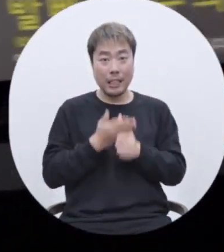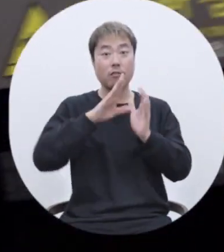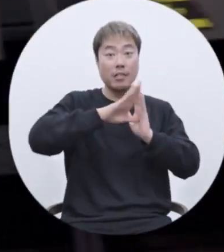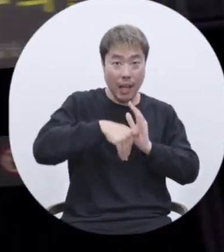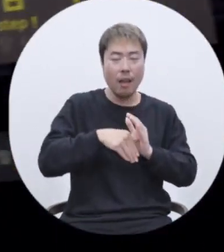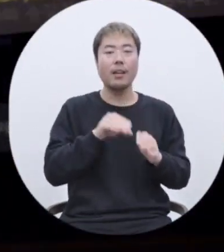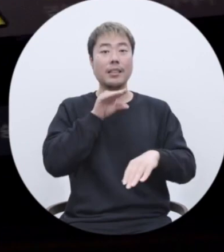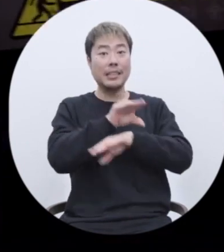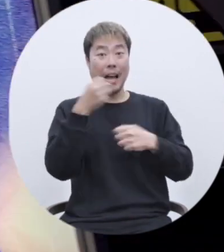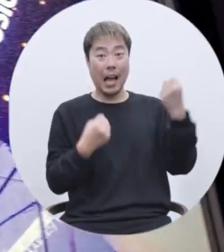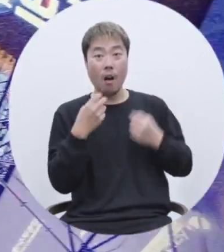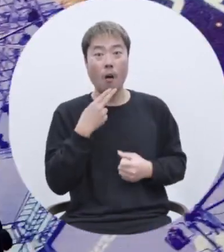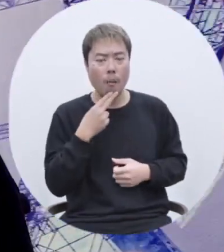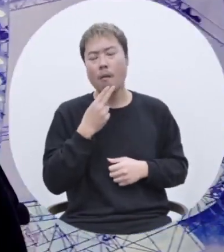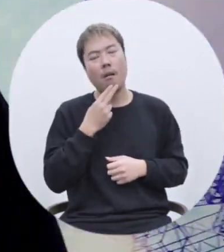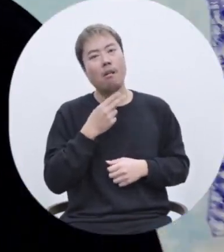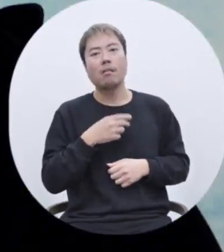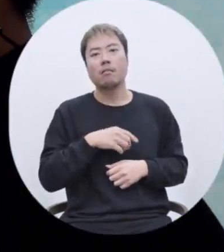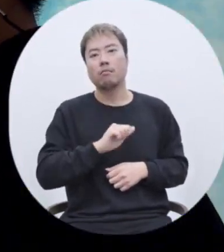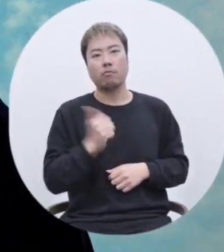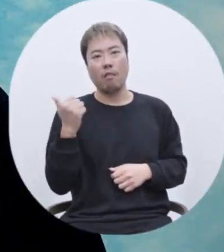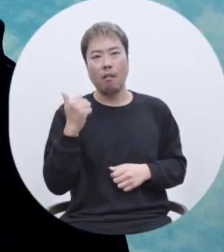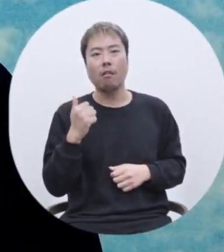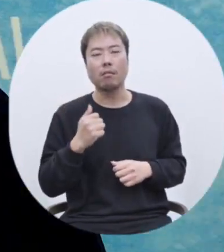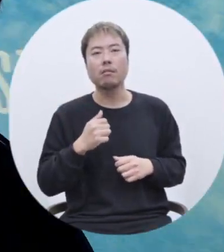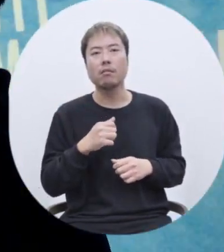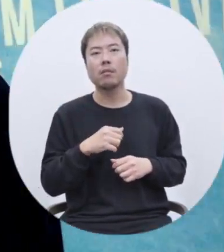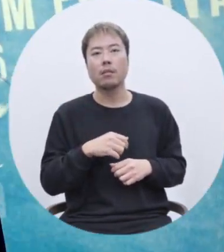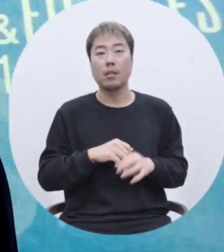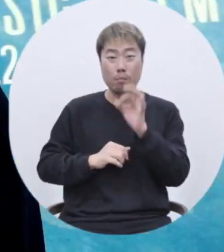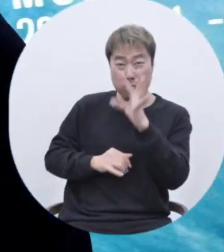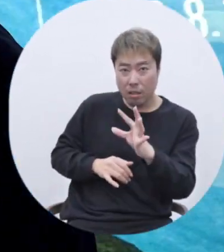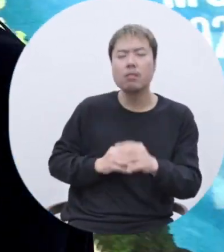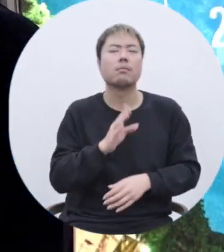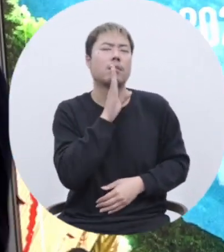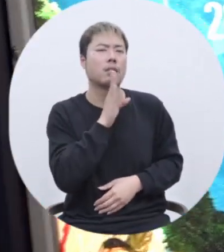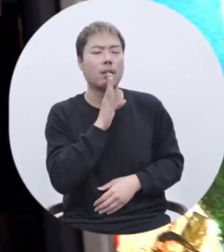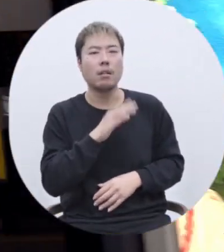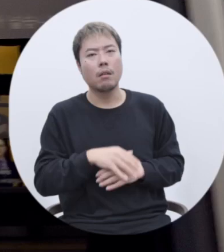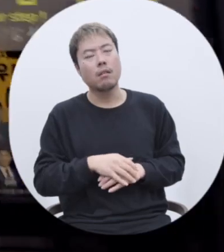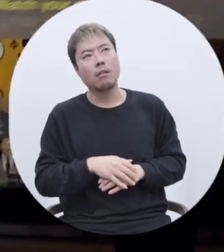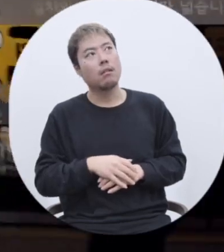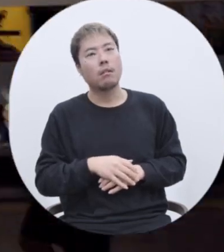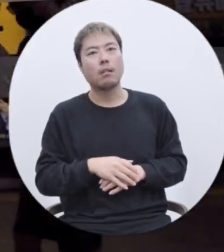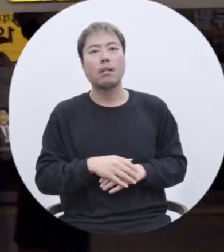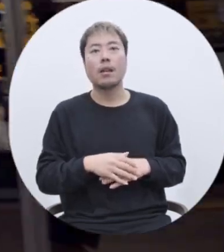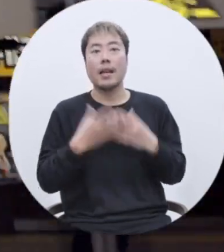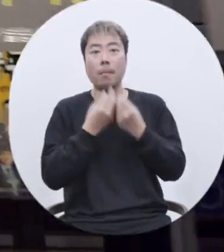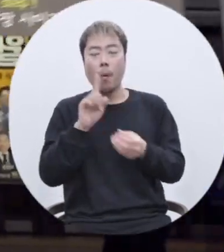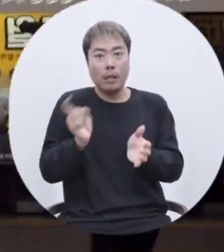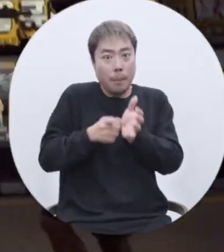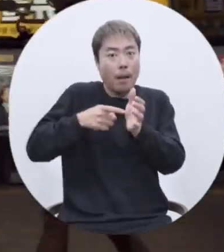차 없으면은 사실 불가능하다. 뭐 특히 어떤 급한 상황이 생겼을 때, 뭐